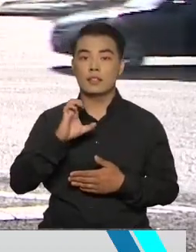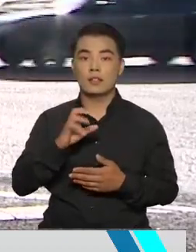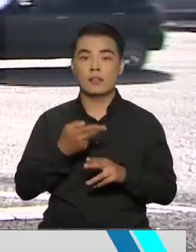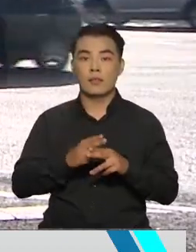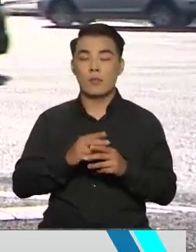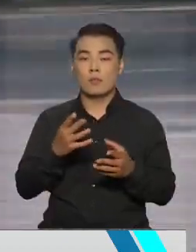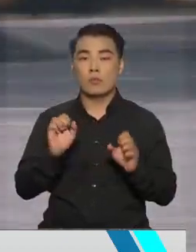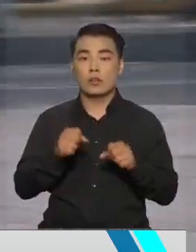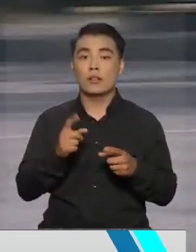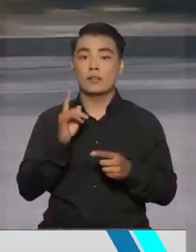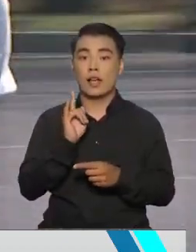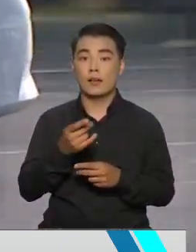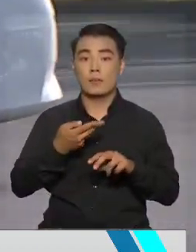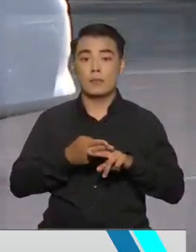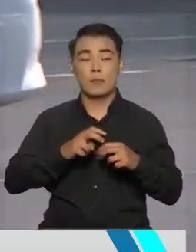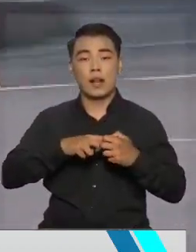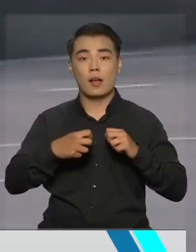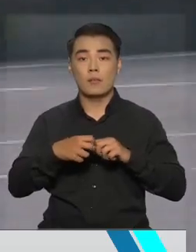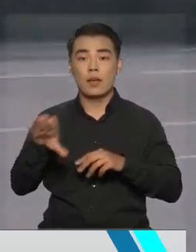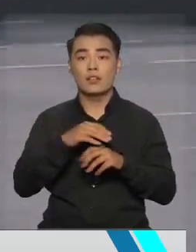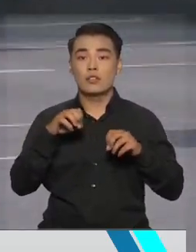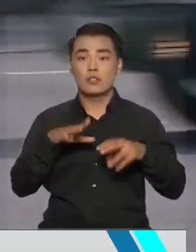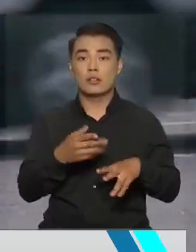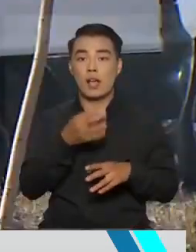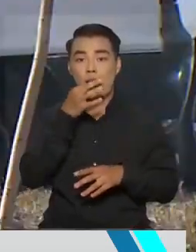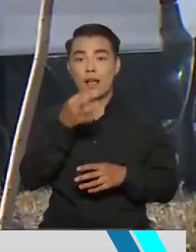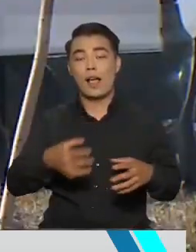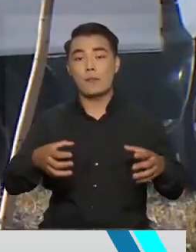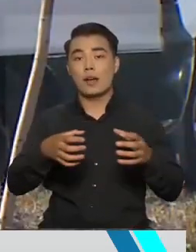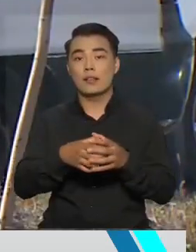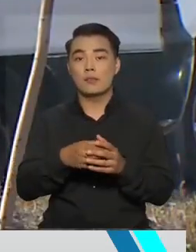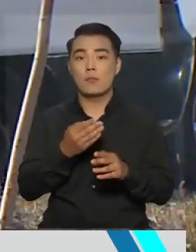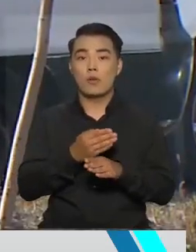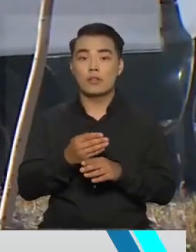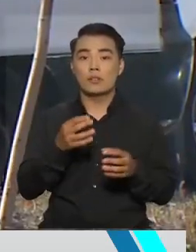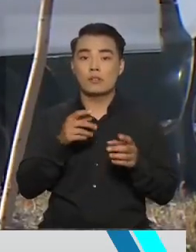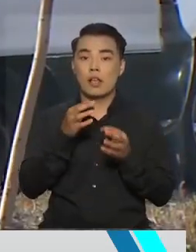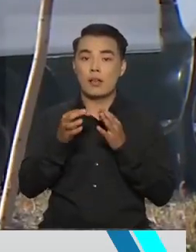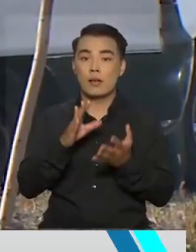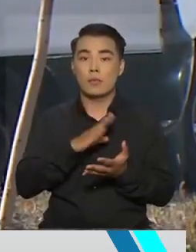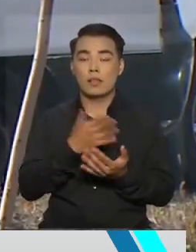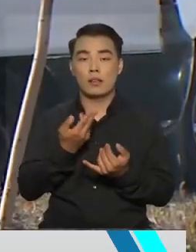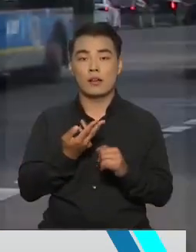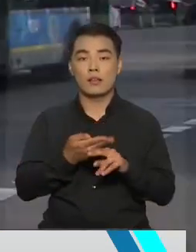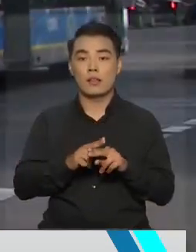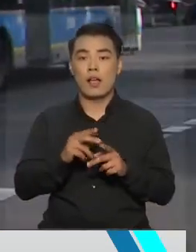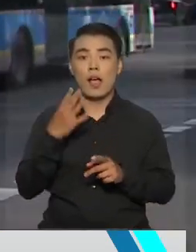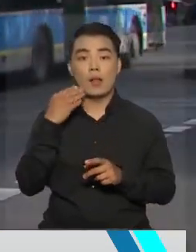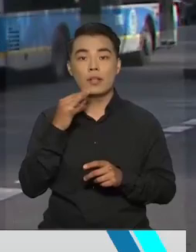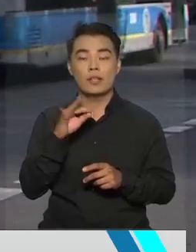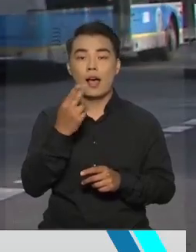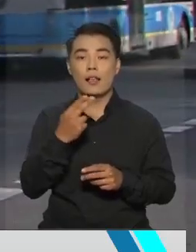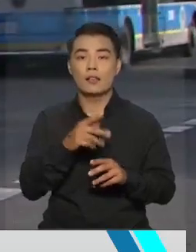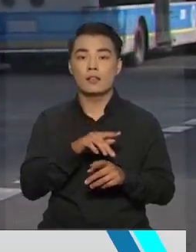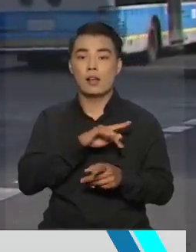алады. Инватакси мәселесін түпкілікті шешу үшін аталған компаниямен келіссөз жүргізілген. Бұл қызмет әзірге Алматы, Астана